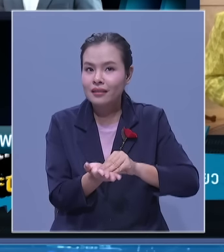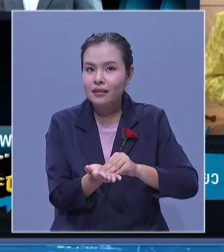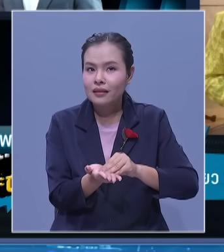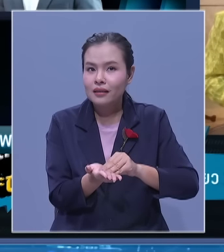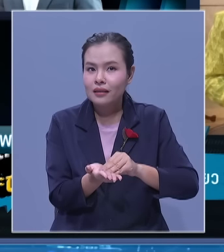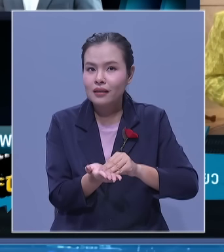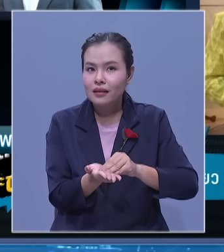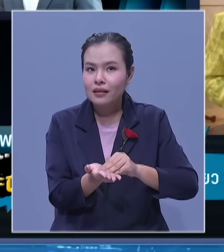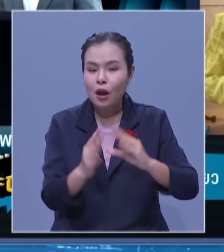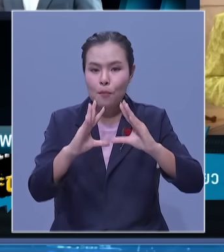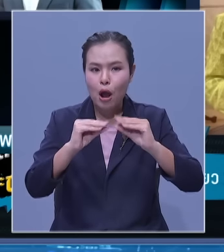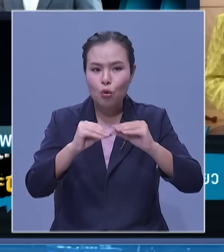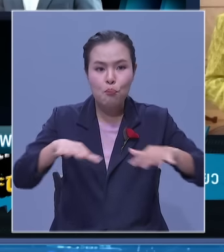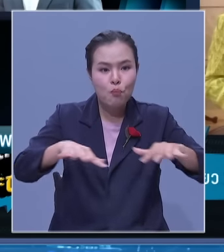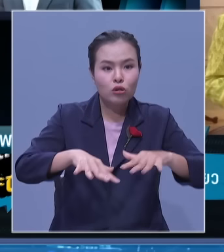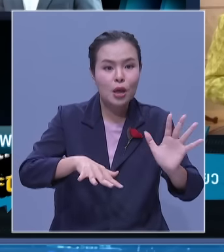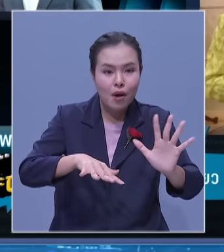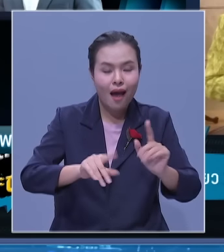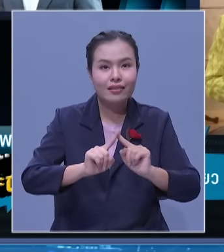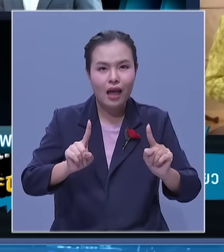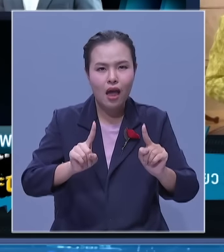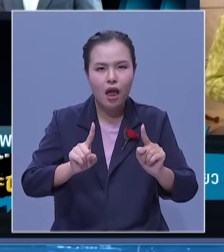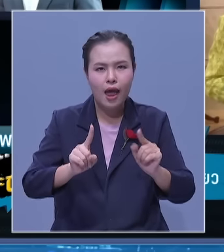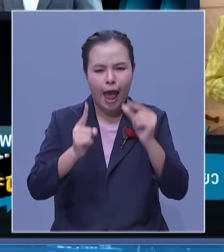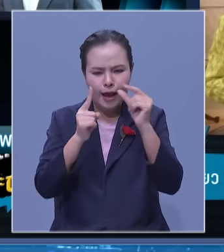บันทึกการประชุมปกติทั่วไปนะมันเป็นการถอด